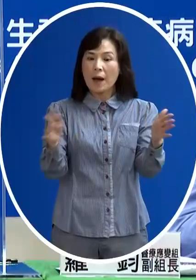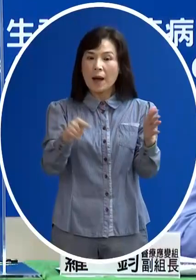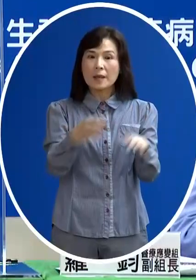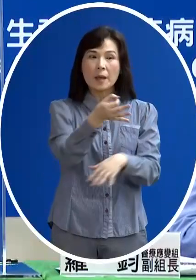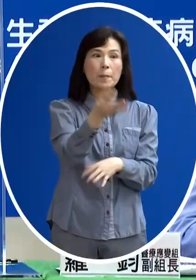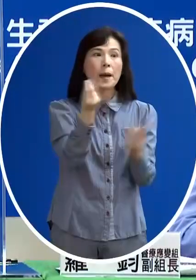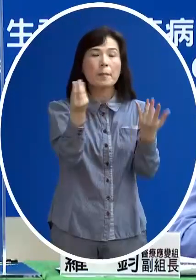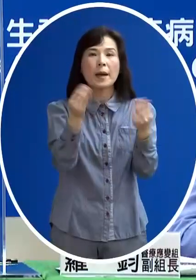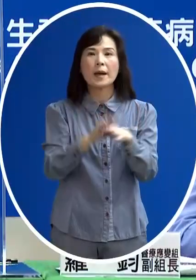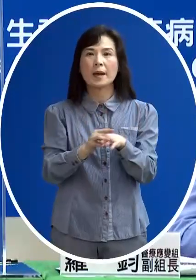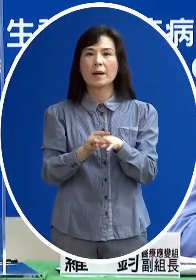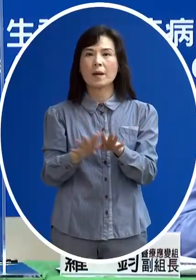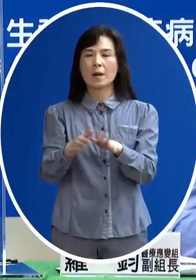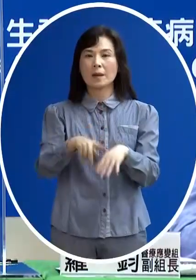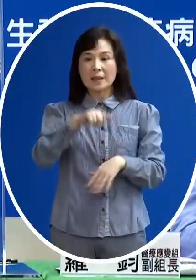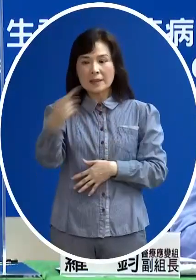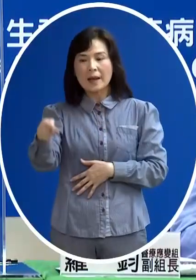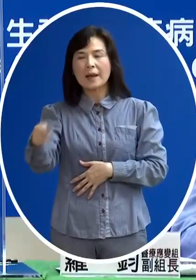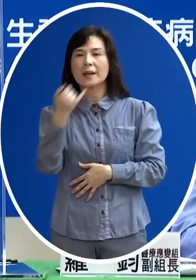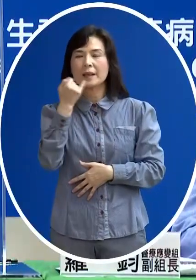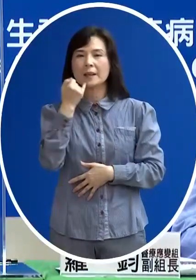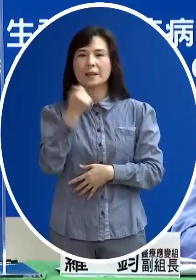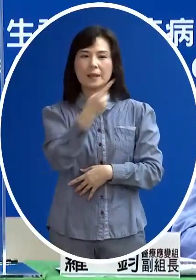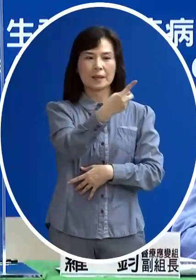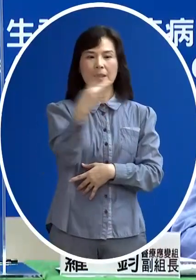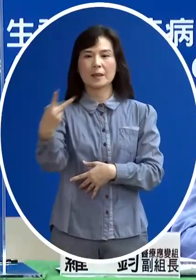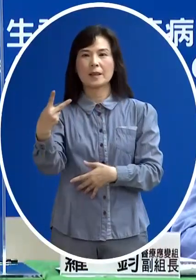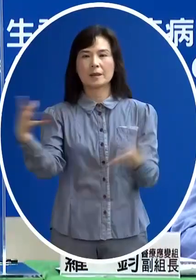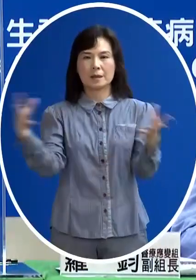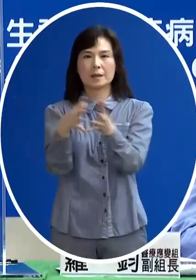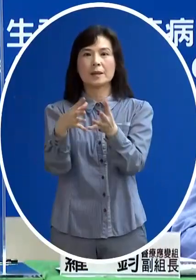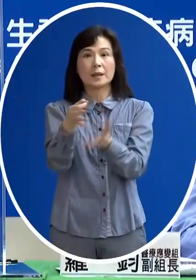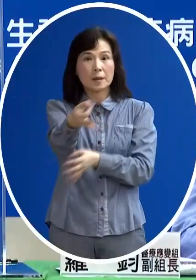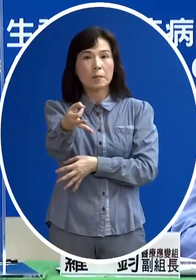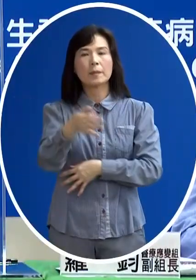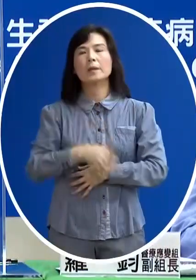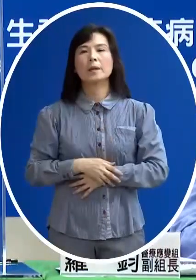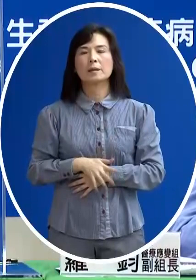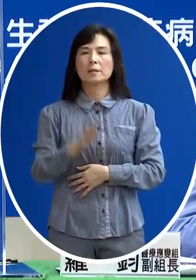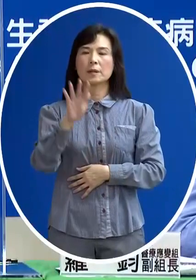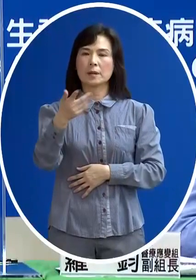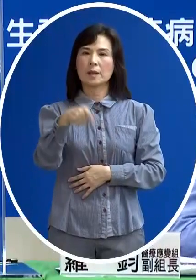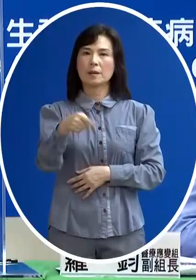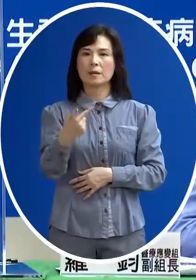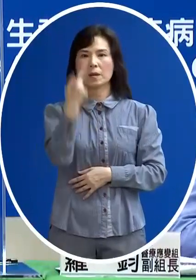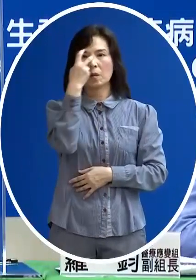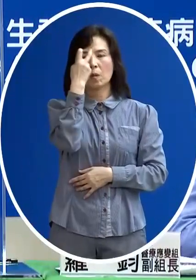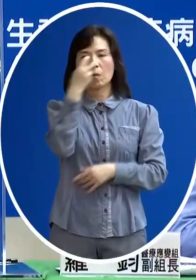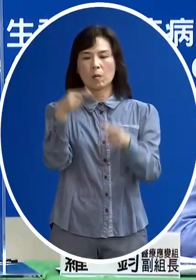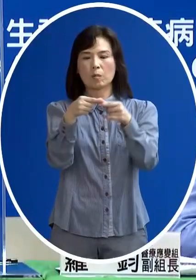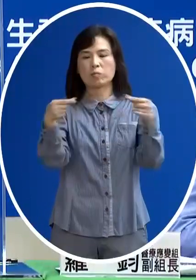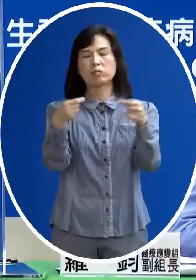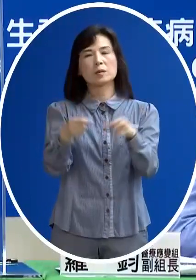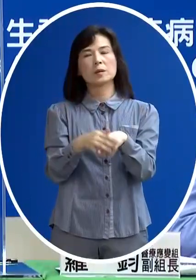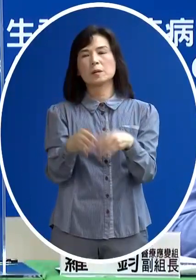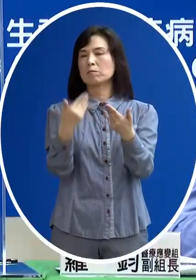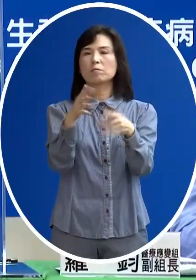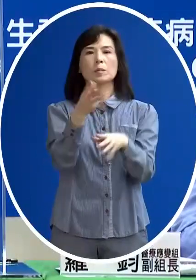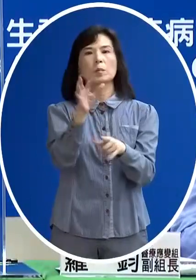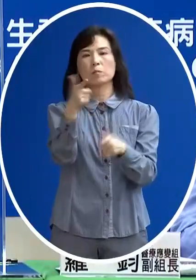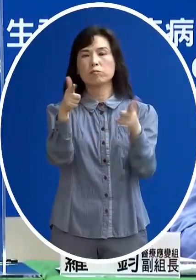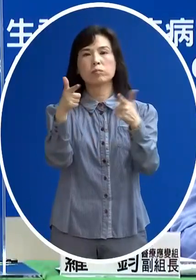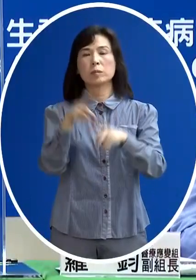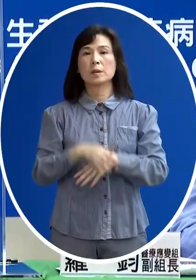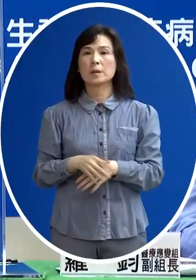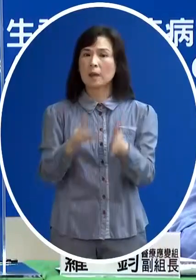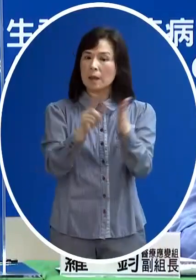轮是把上一轮的量一起买下来，同样的我们也是说不要，因为这每一段时间就需要用的量，那